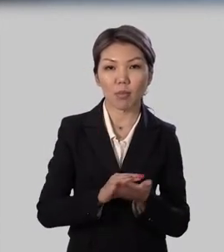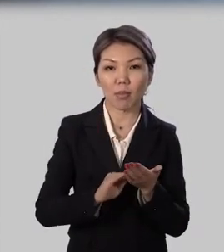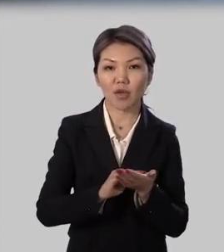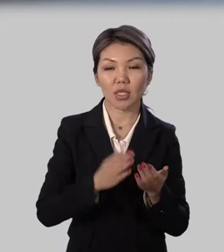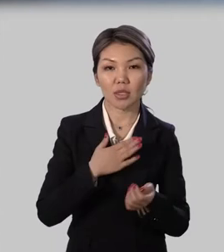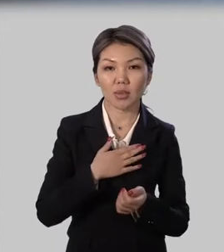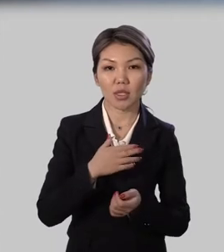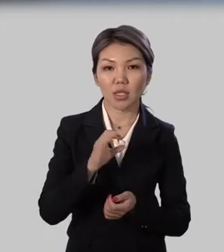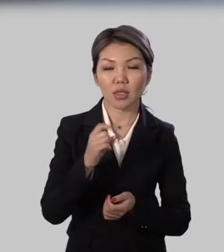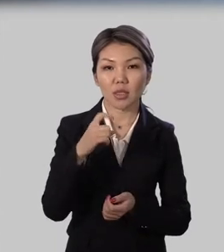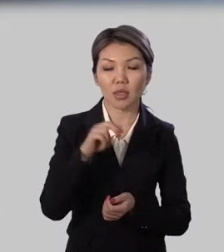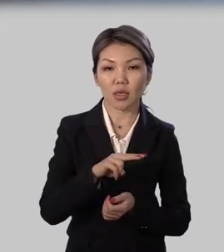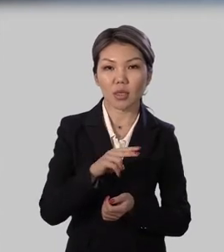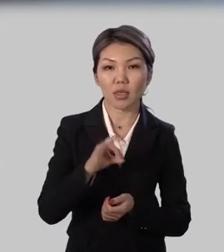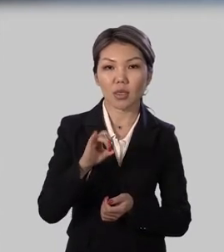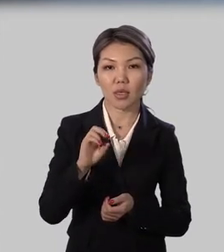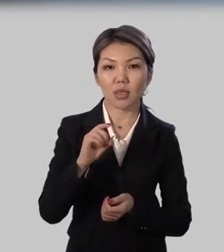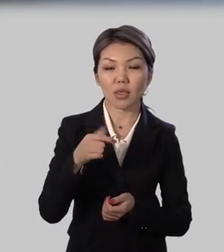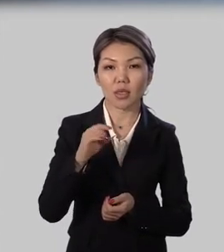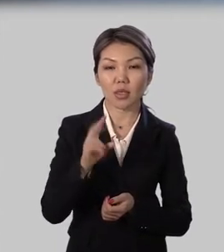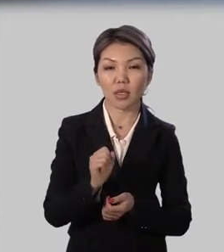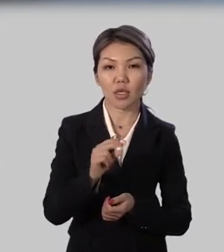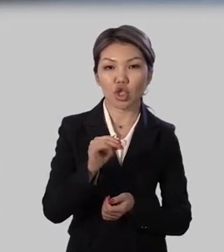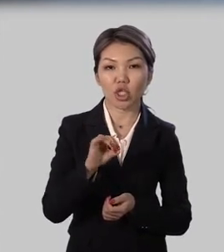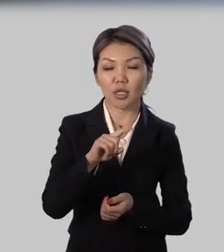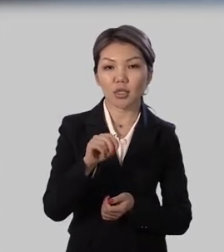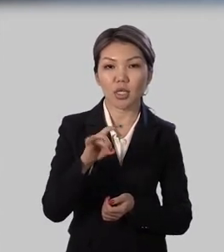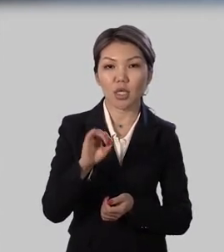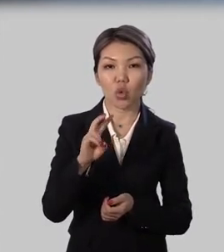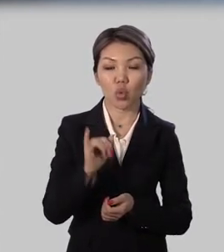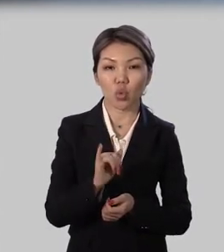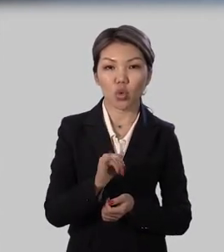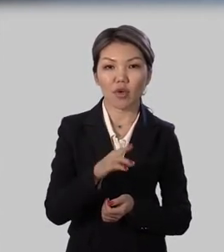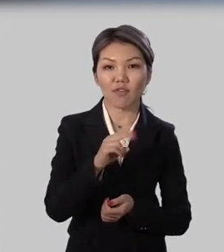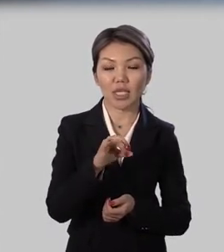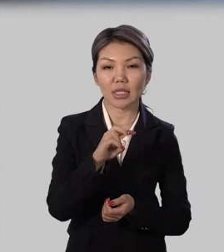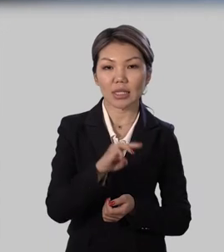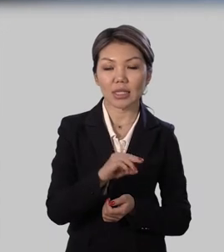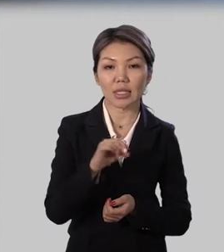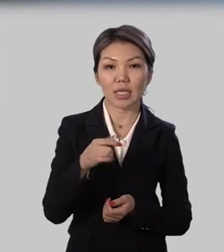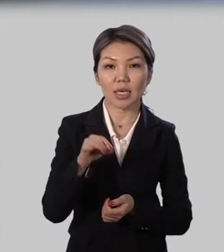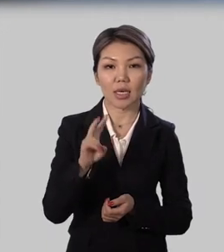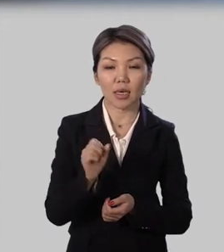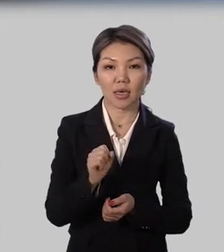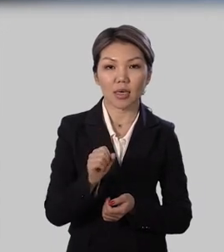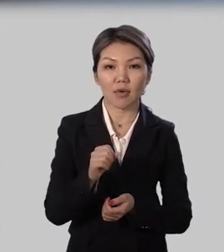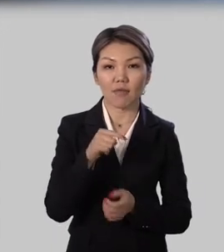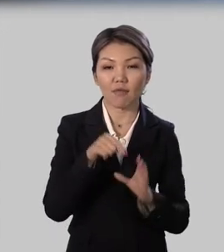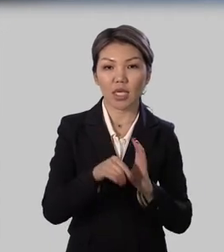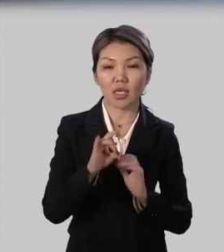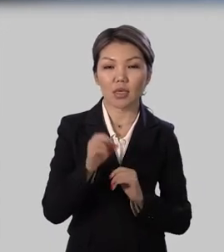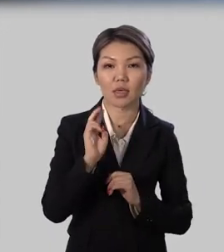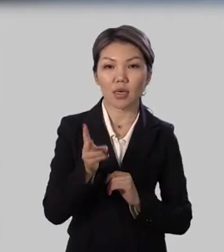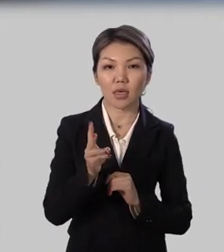ехал грека через реку видит грека в реке рак сунул грека руку